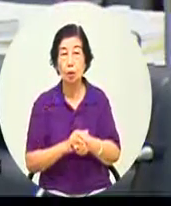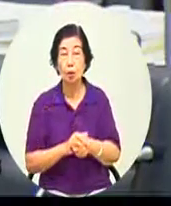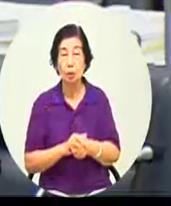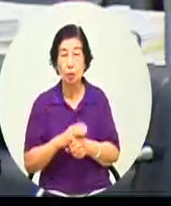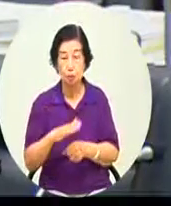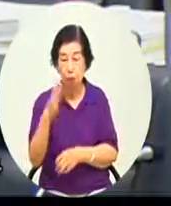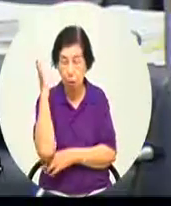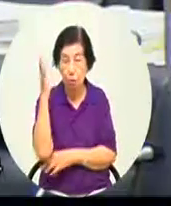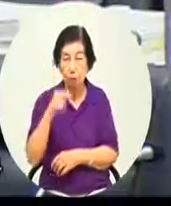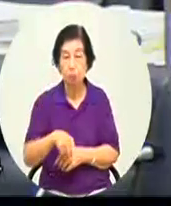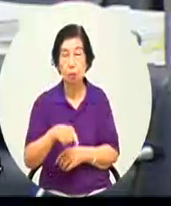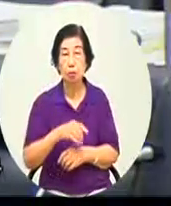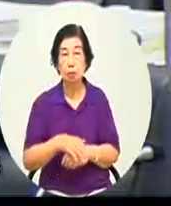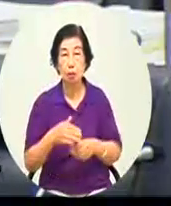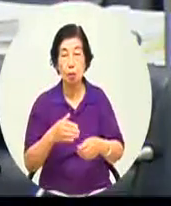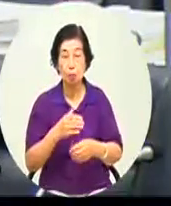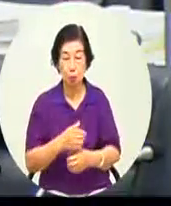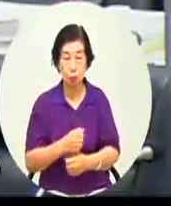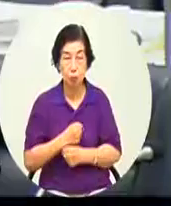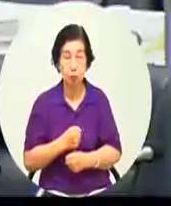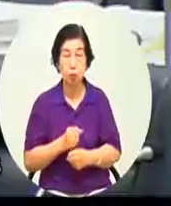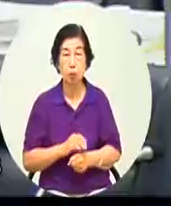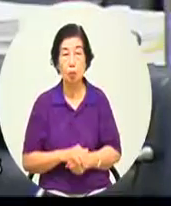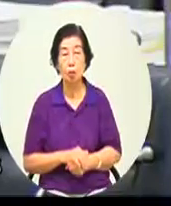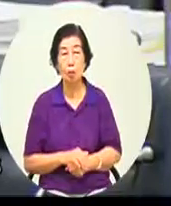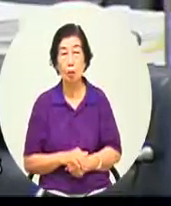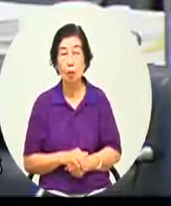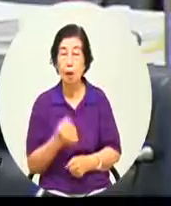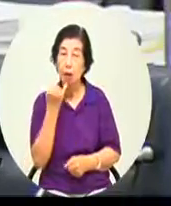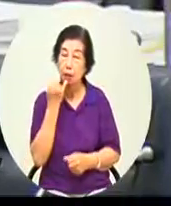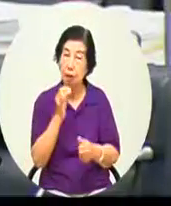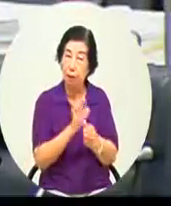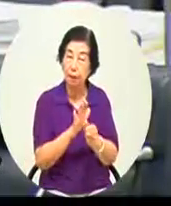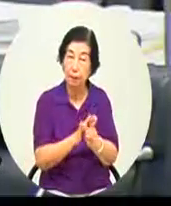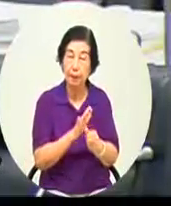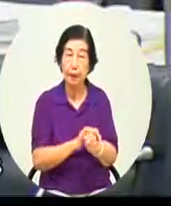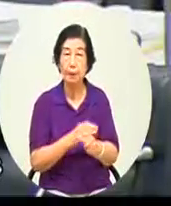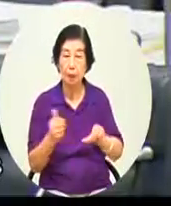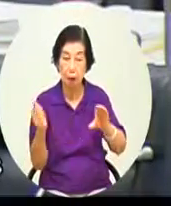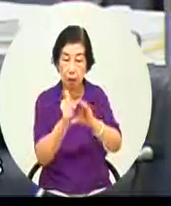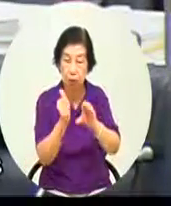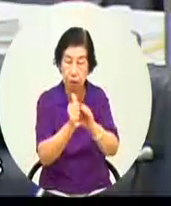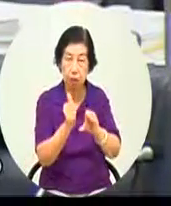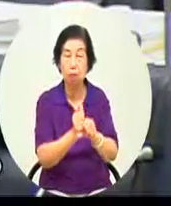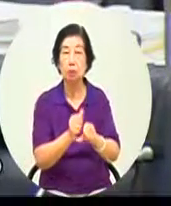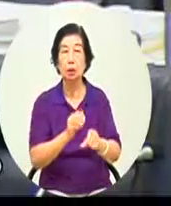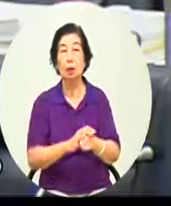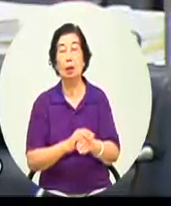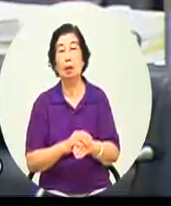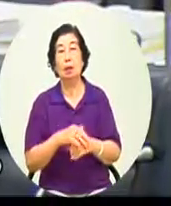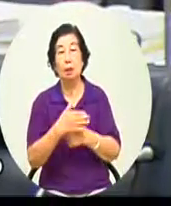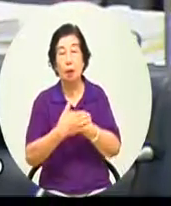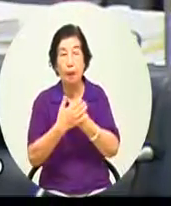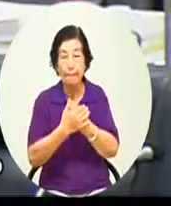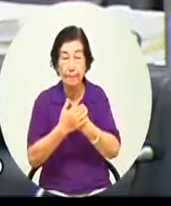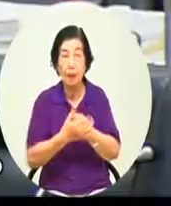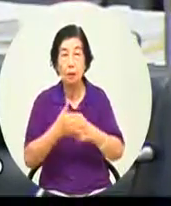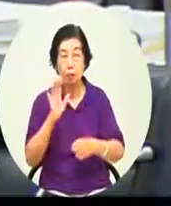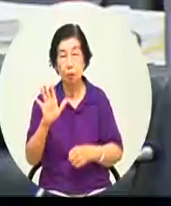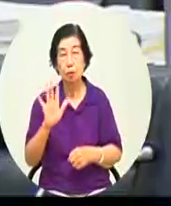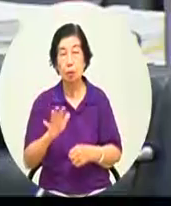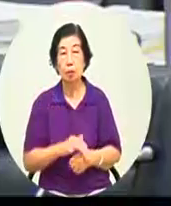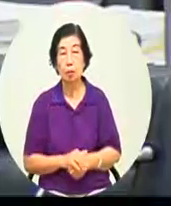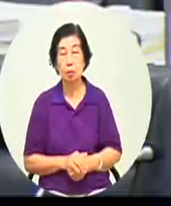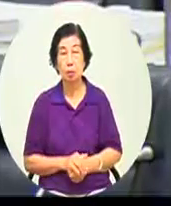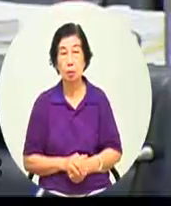的出事情，至少我们有巡线可以保护消费者的一个。但是就是说你要知道，如果今天透过